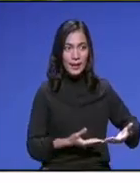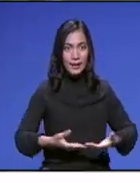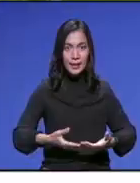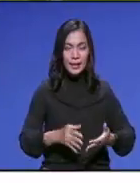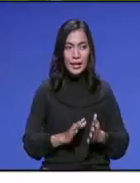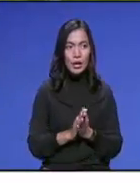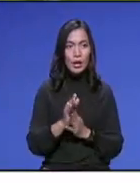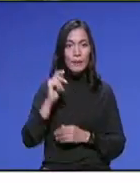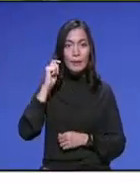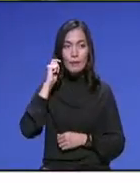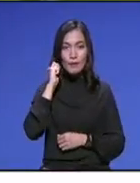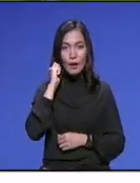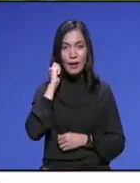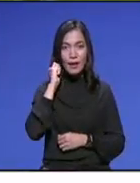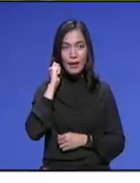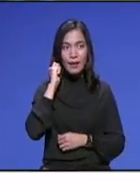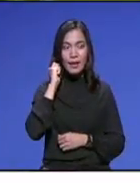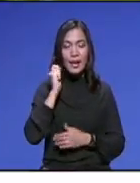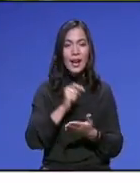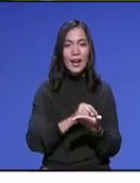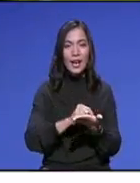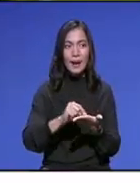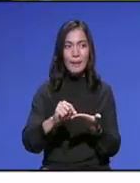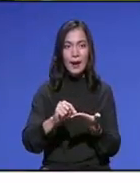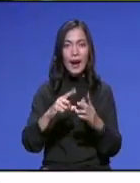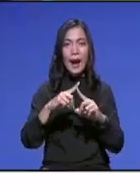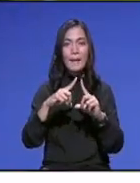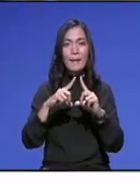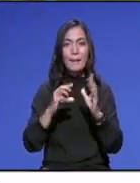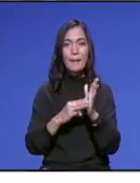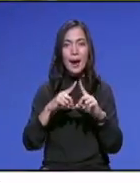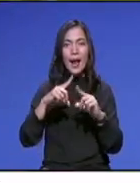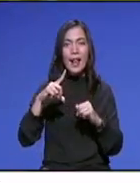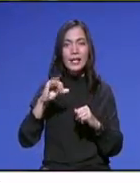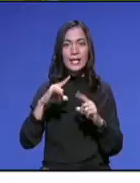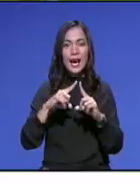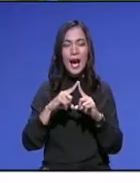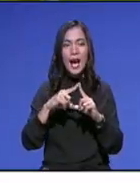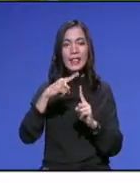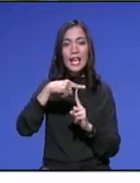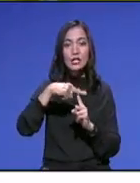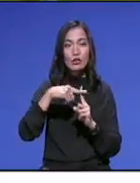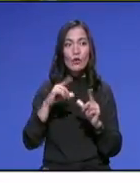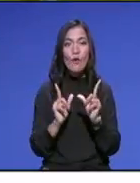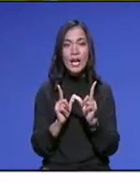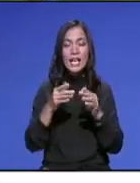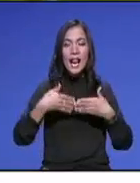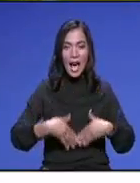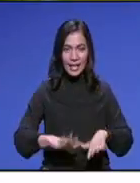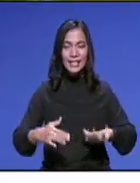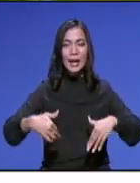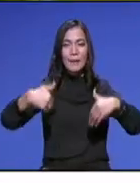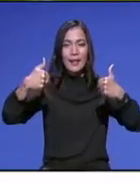putri yang bernama Amalia Dwi Putri Tanjung Wangi lahir dengan